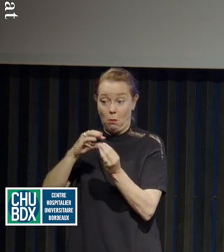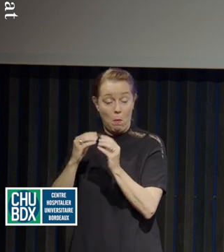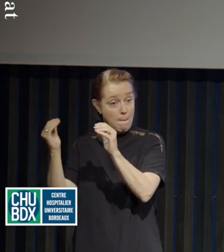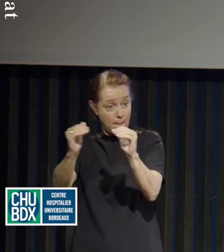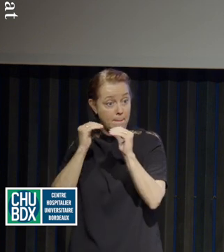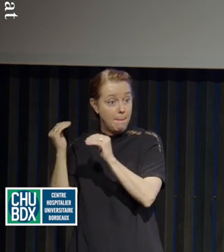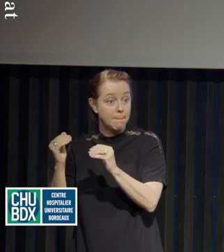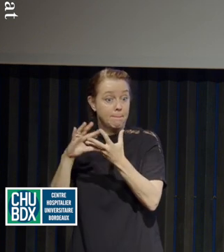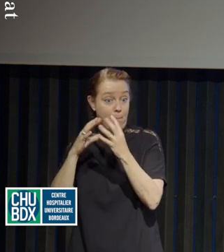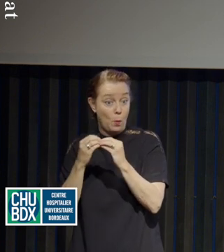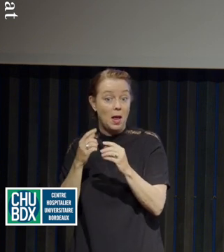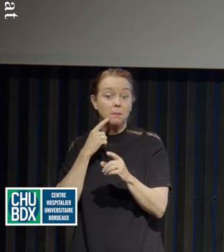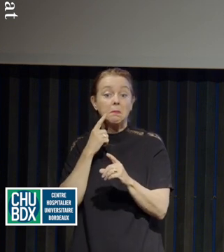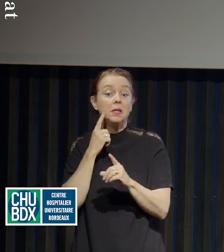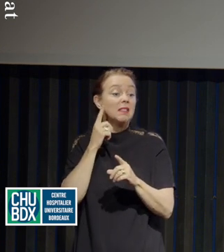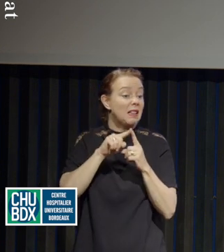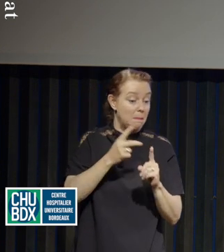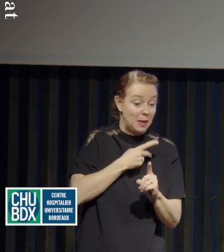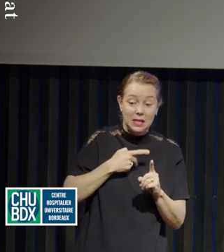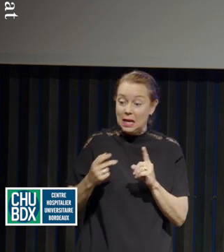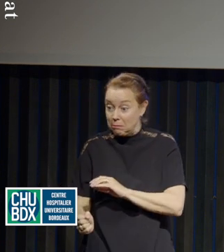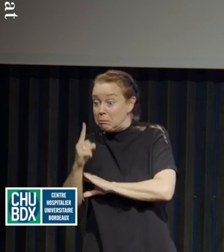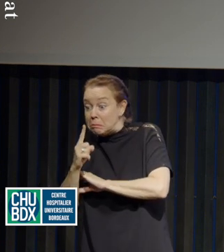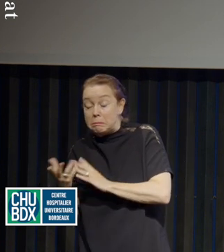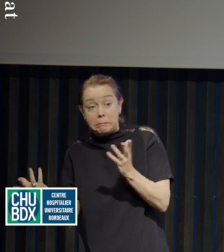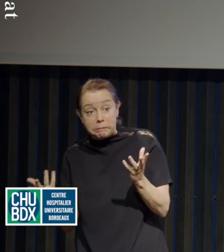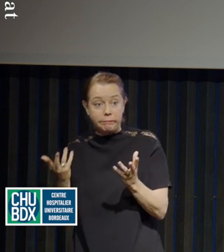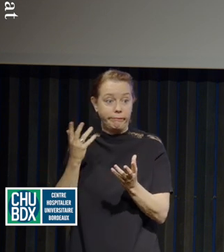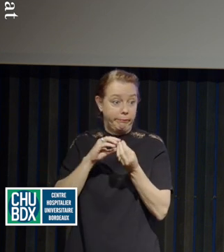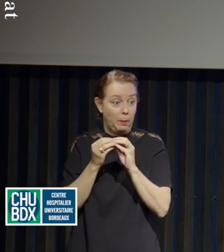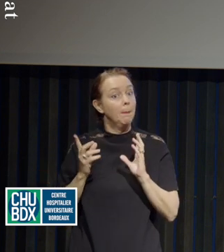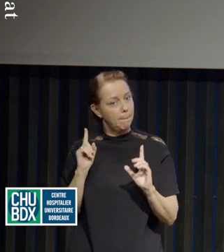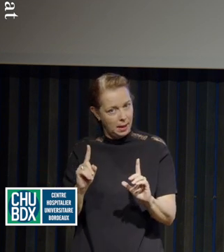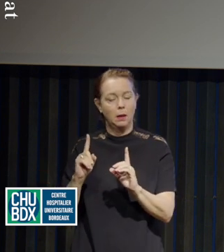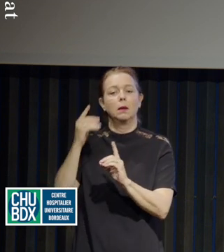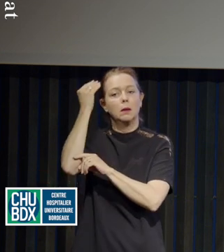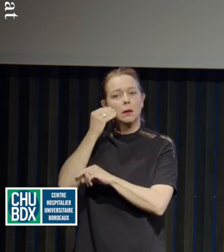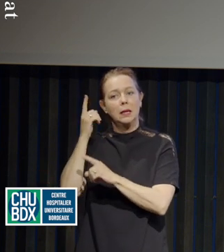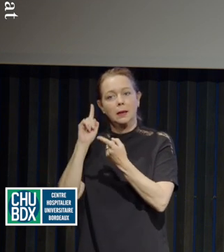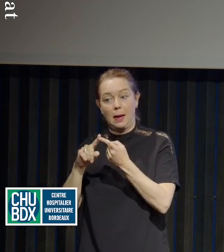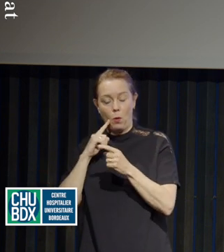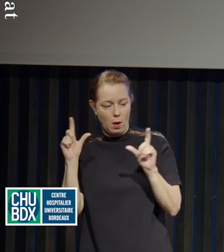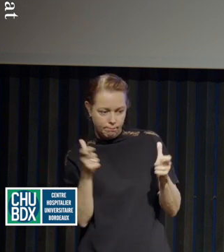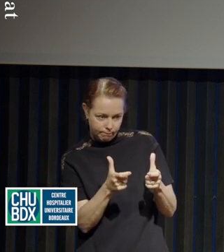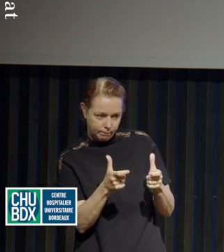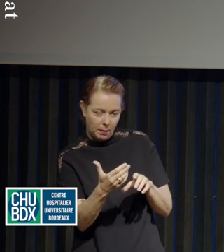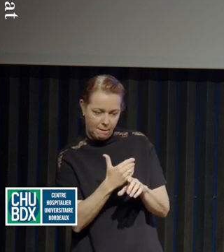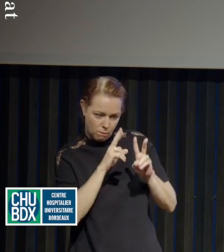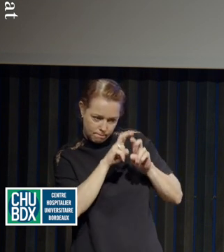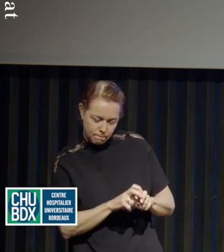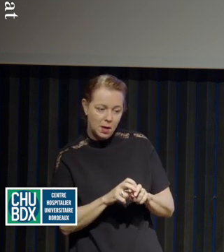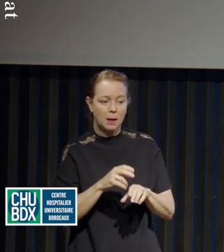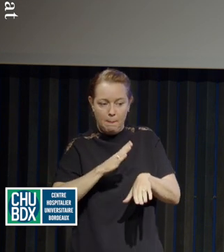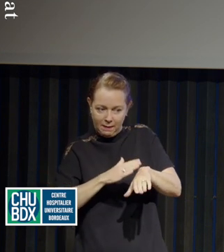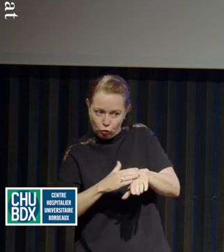de légitimité au sein des spécialités médicales. La psychiatrie se consacre au diagnostic, à la prévention et au traitement